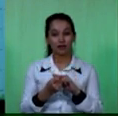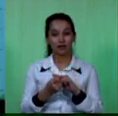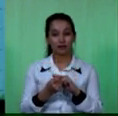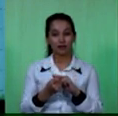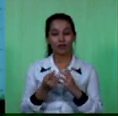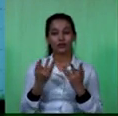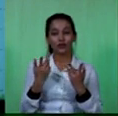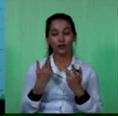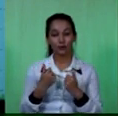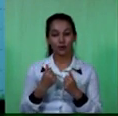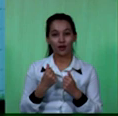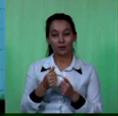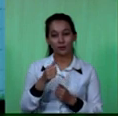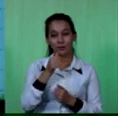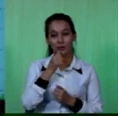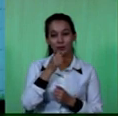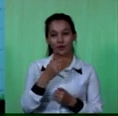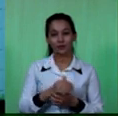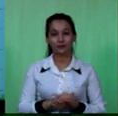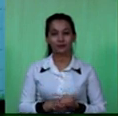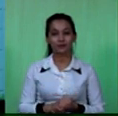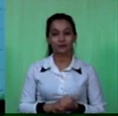өзүңүз мустакыл бажарып аласыз.